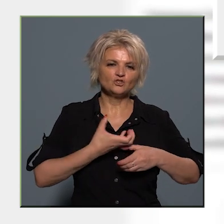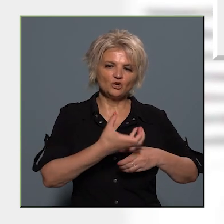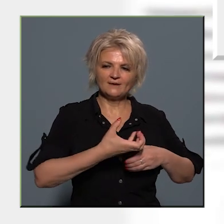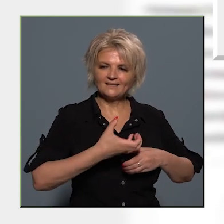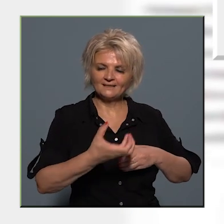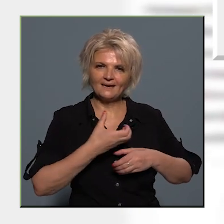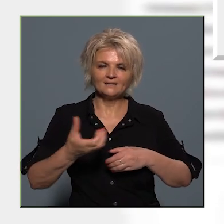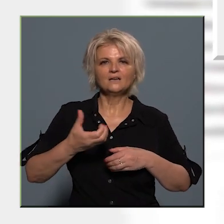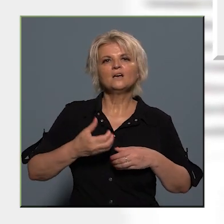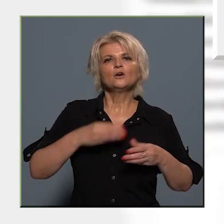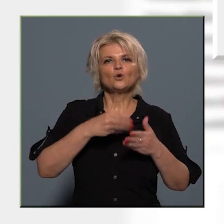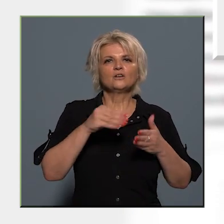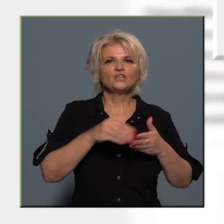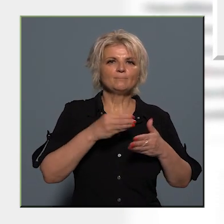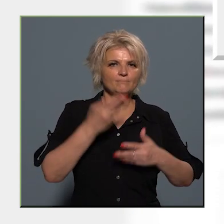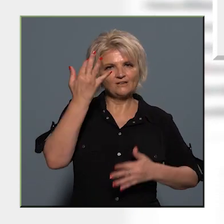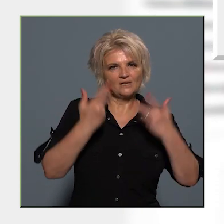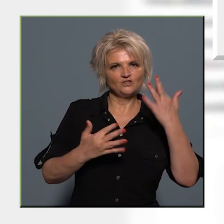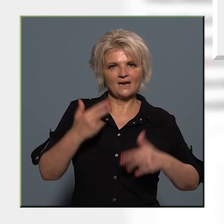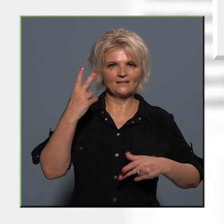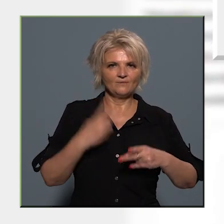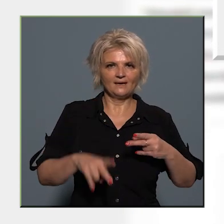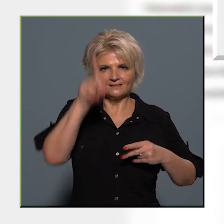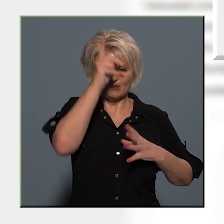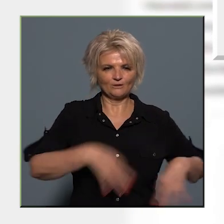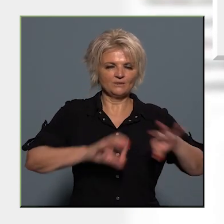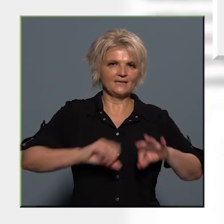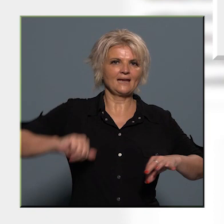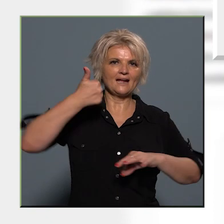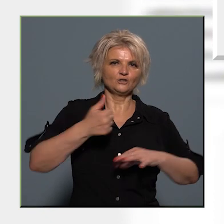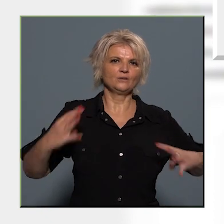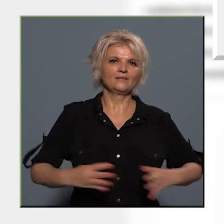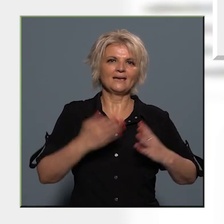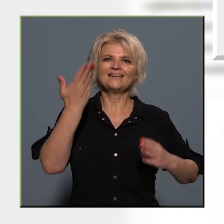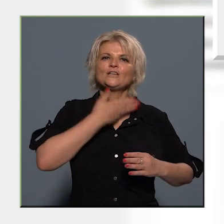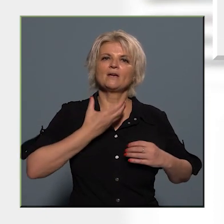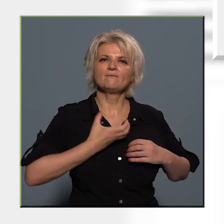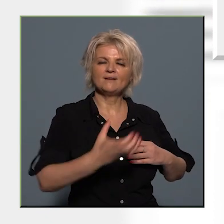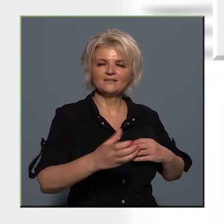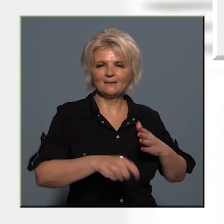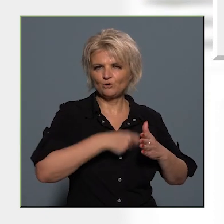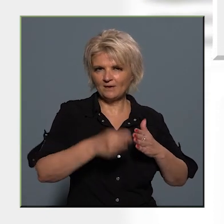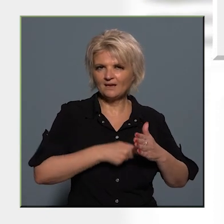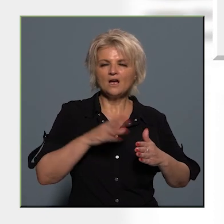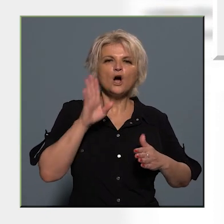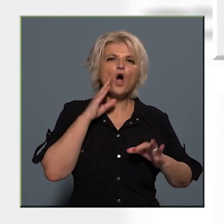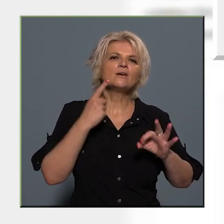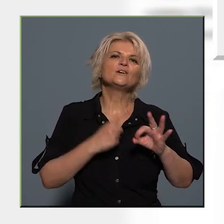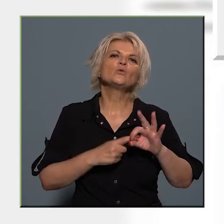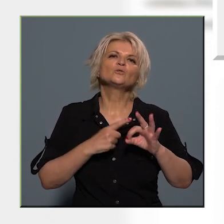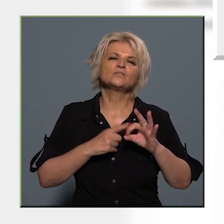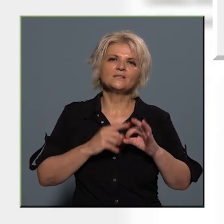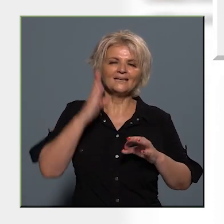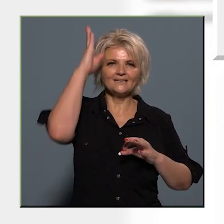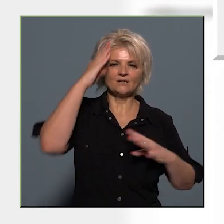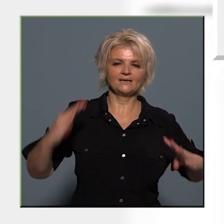és költségbecsléseket végez mostanában. Németország első tengeri hidrogénvezeték projektje, az Aquaductus, az